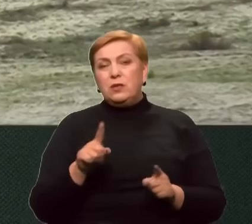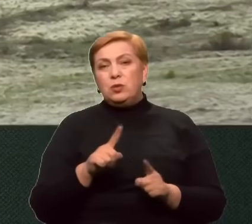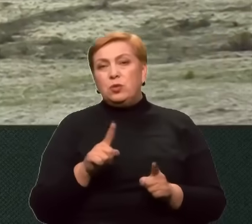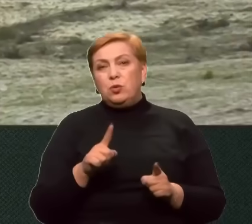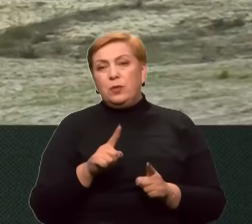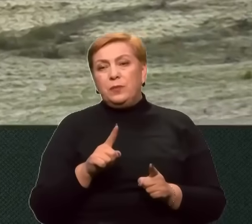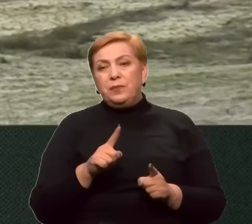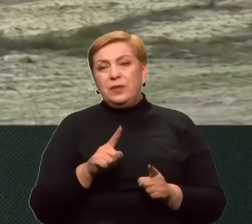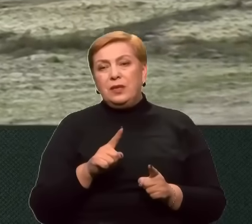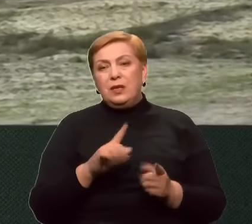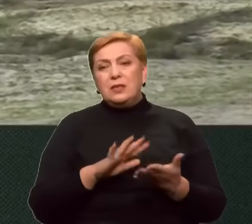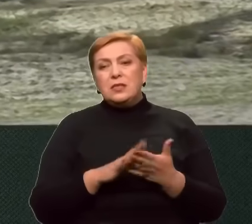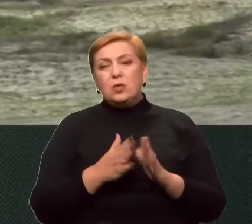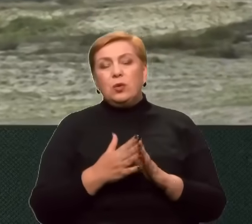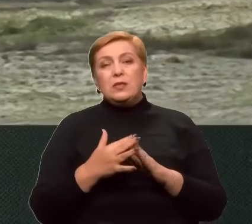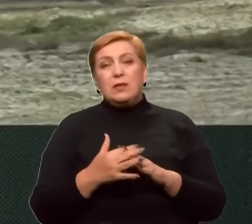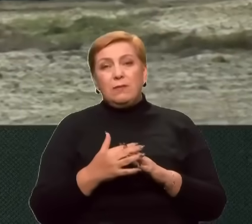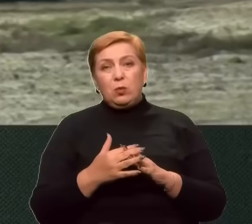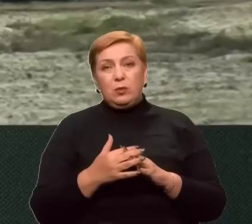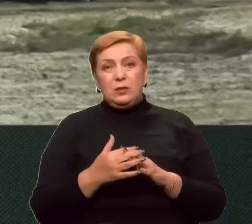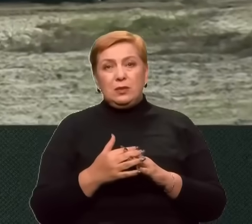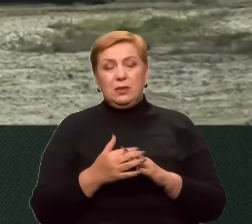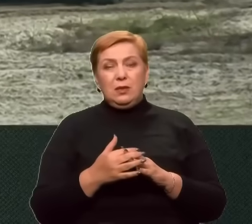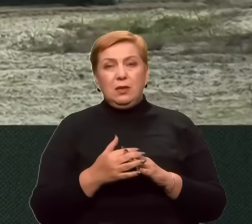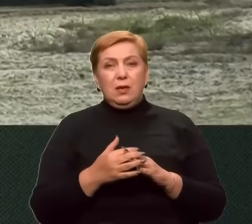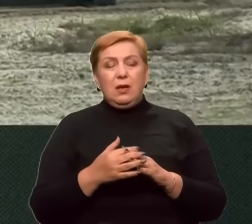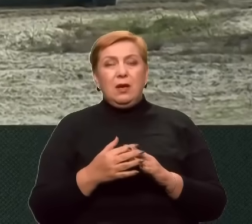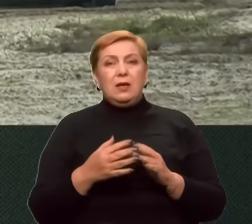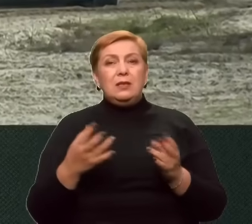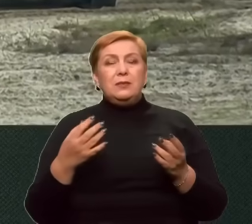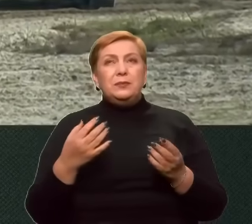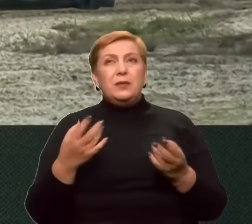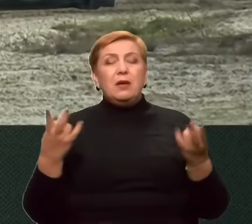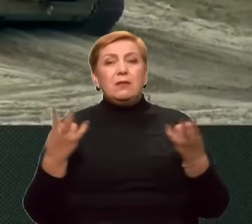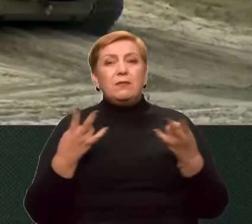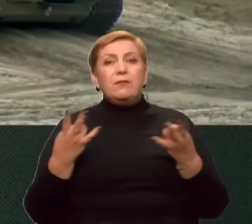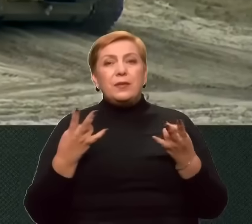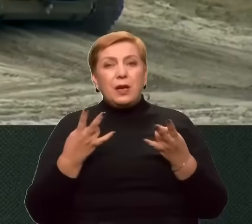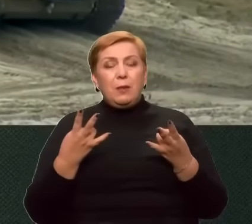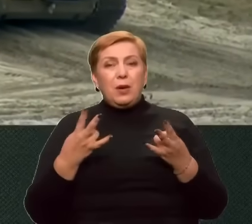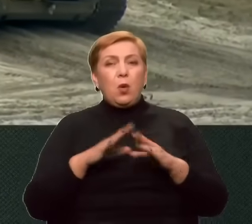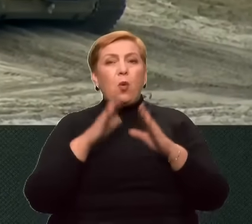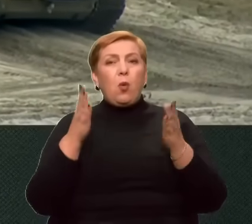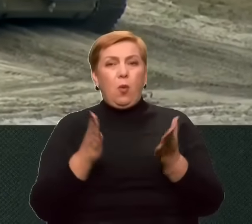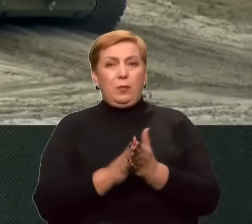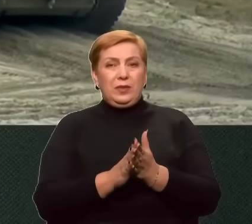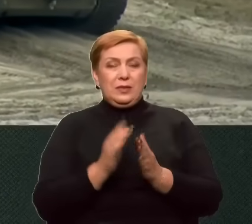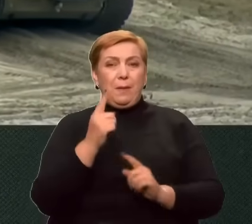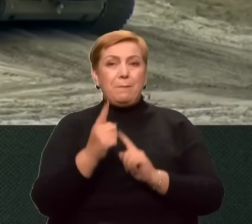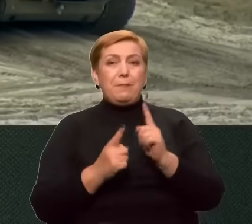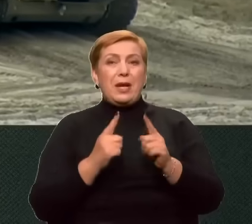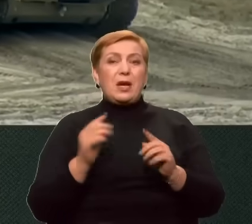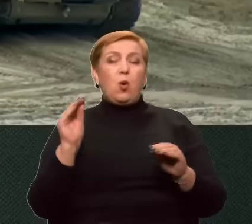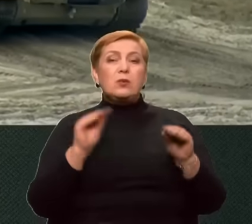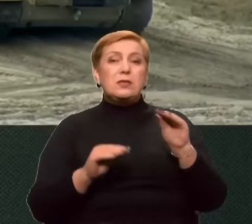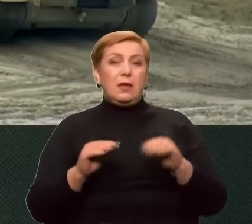цю ситуацію на фронті може комплексне переоснащення Збройних сил України, причому новітніми зразками озброєння. Це війна